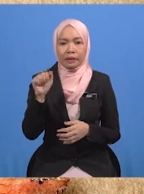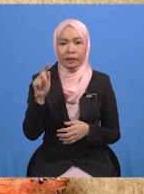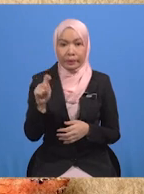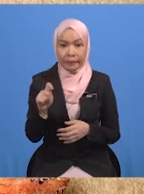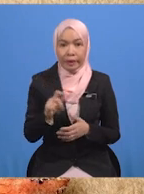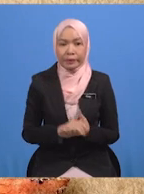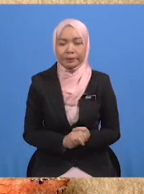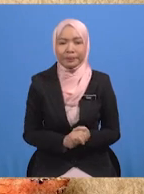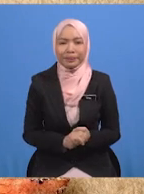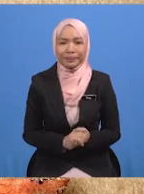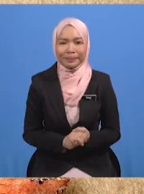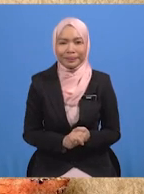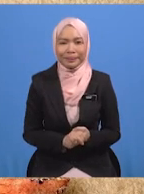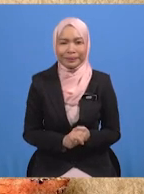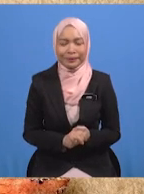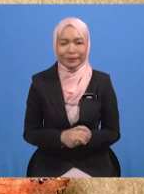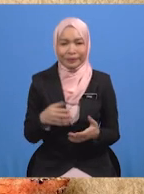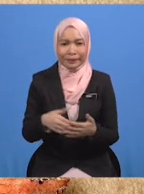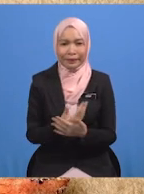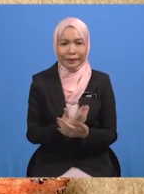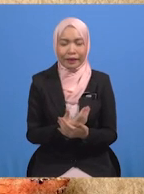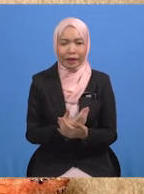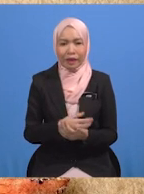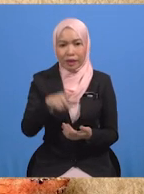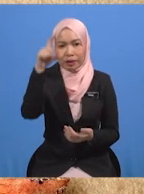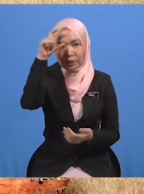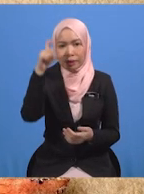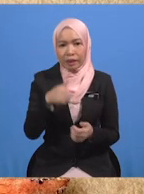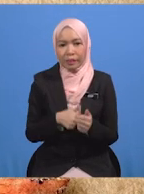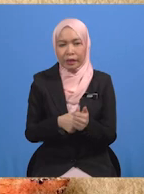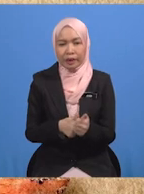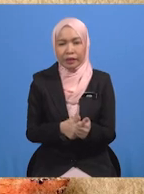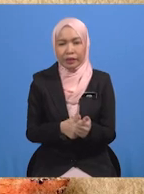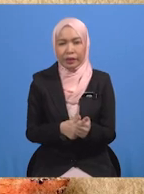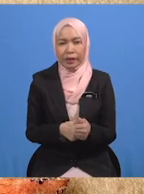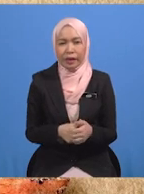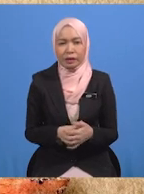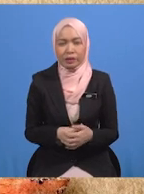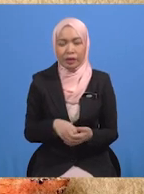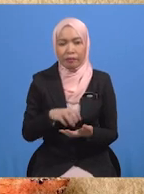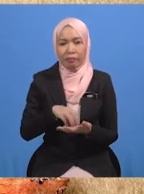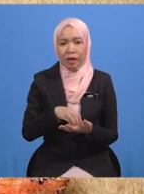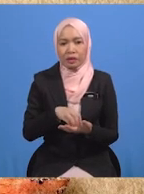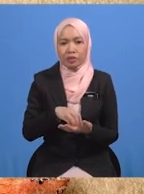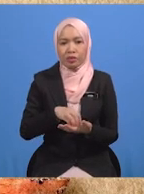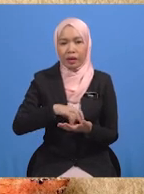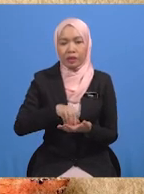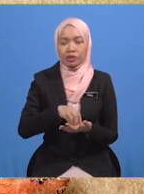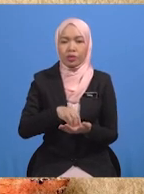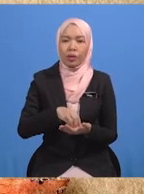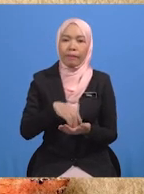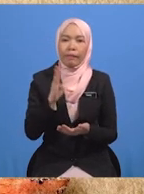topik faktor-faktor peluasan kuasa barat ke atas empayar Islam terbesar ini.